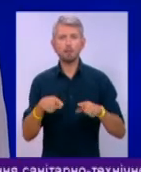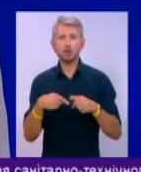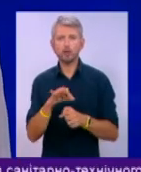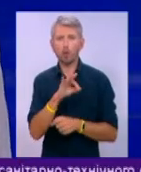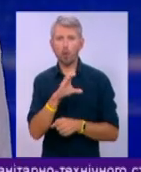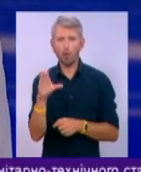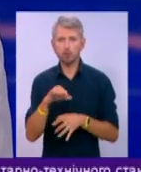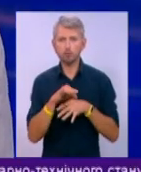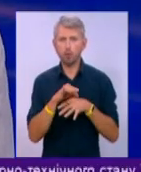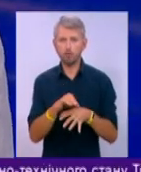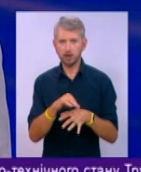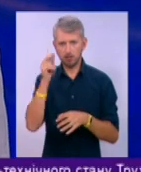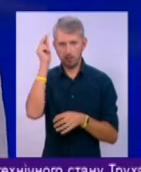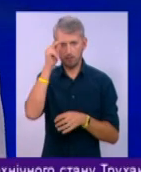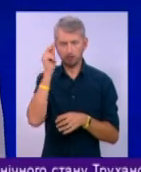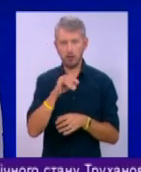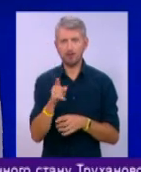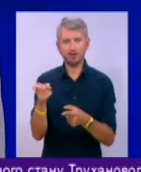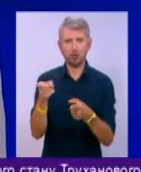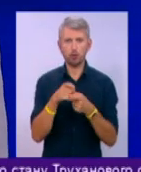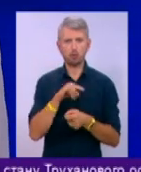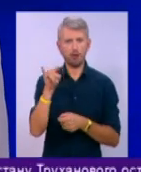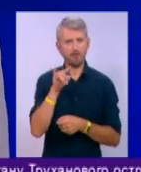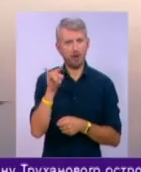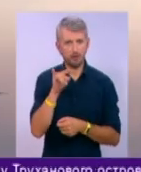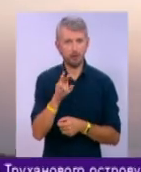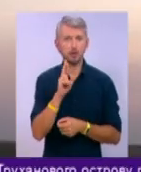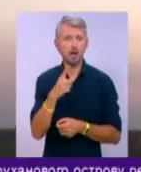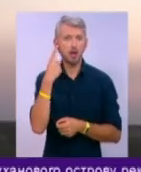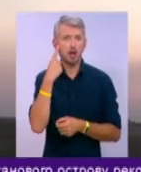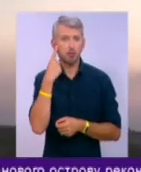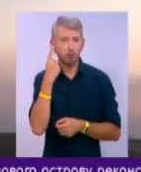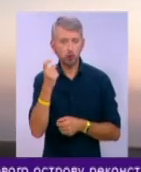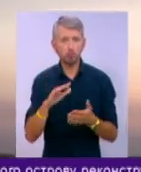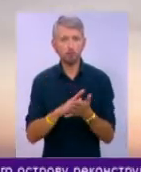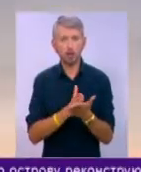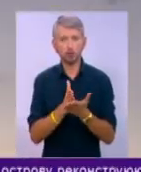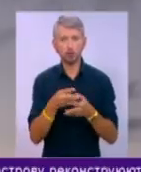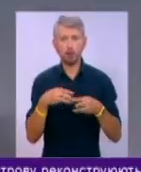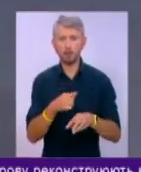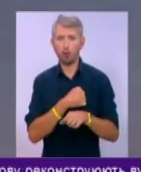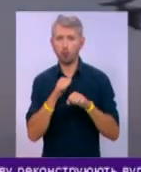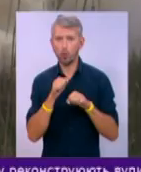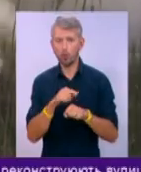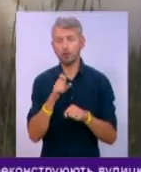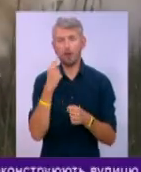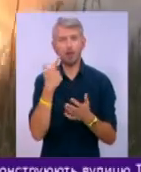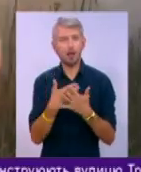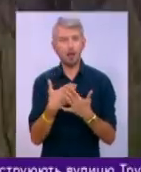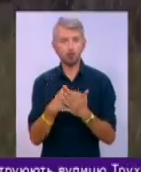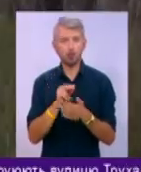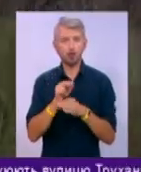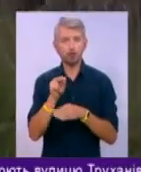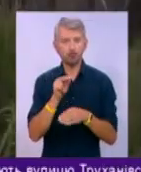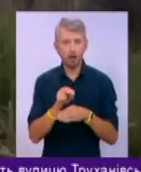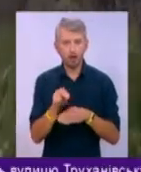Підрозділи об'єднаних сил провели тактичні навчання із залученням авіації. Як повідомила прес-служба Міноборони, за легендою